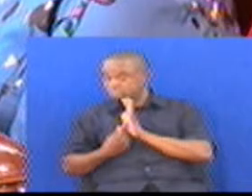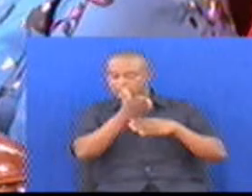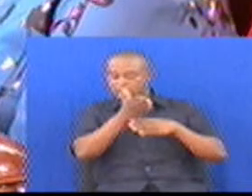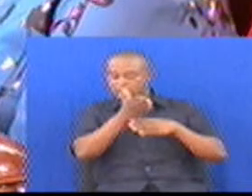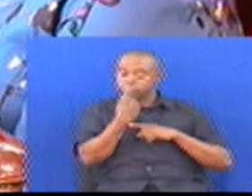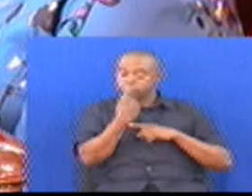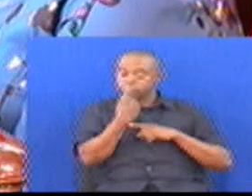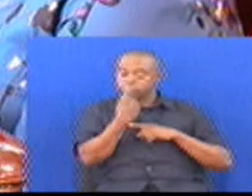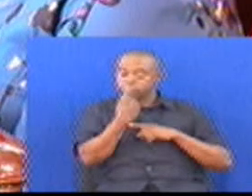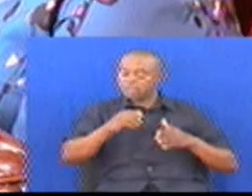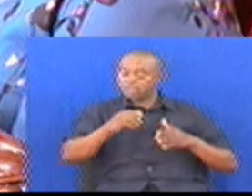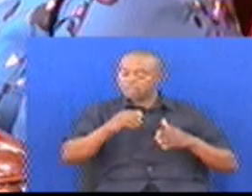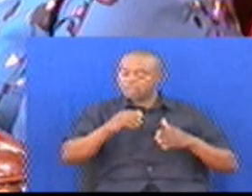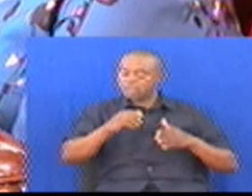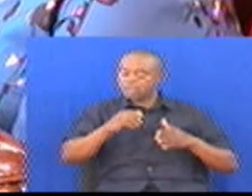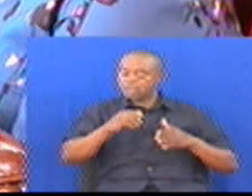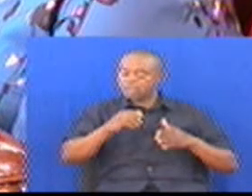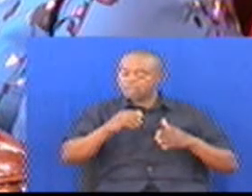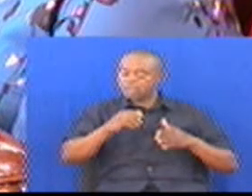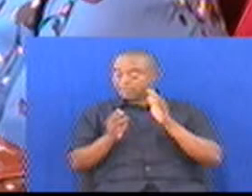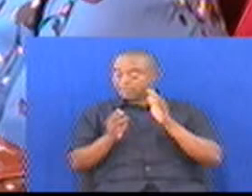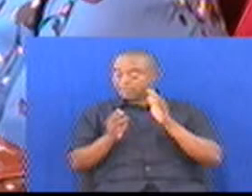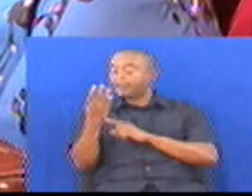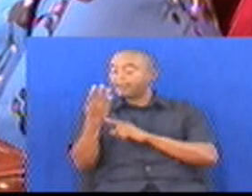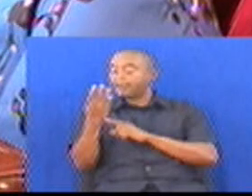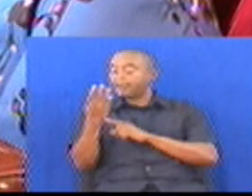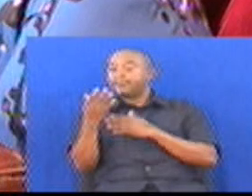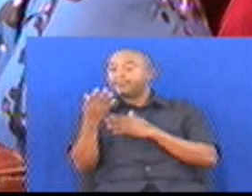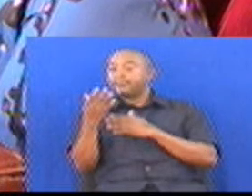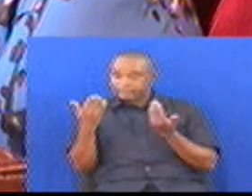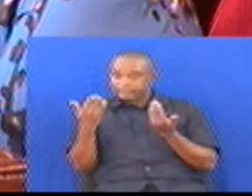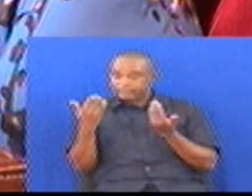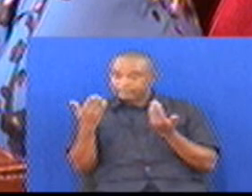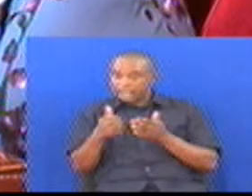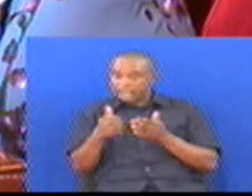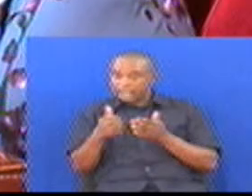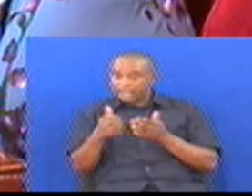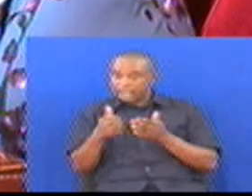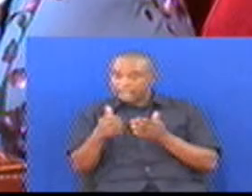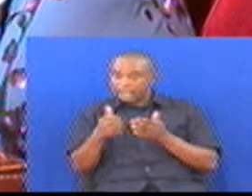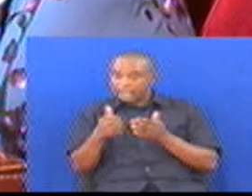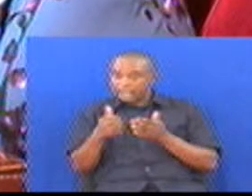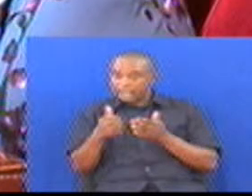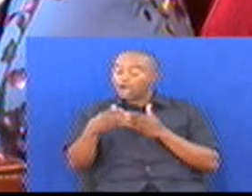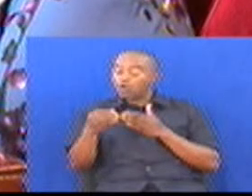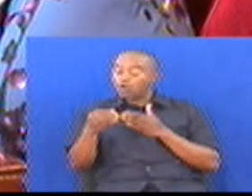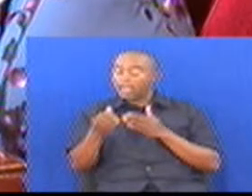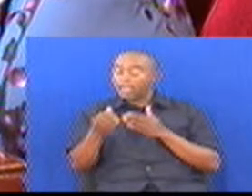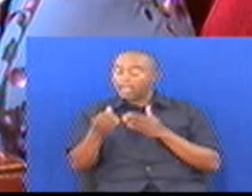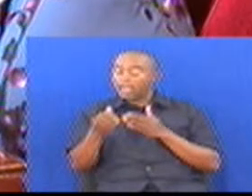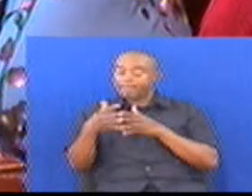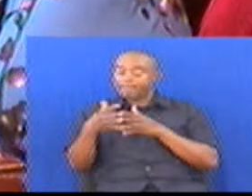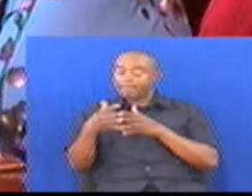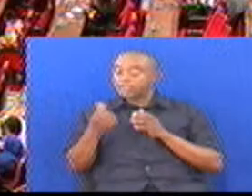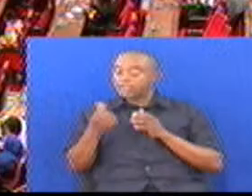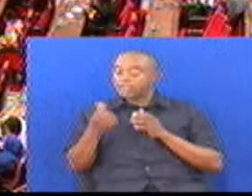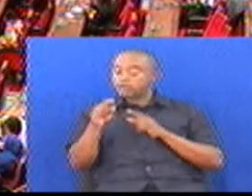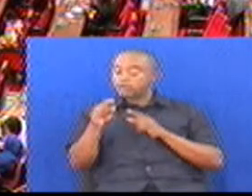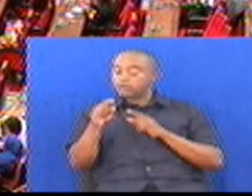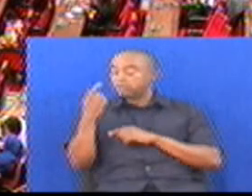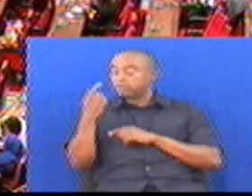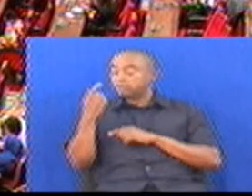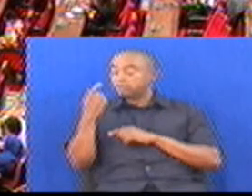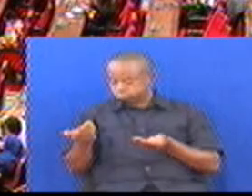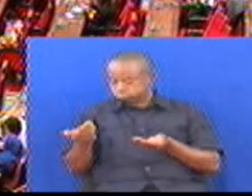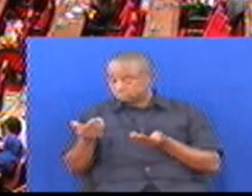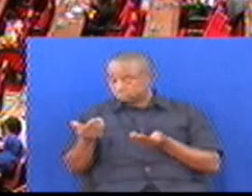Barrick hisa 84% ya fidia ya dola za Marekani milioni 100 sawa na shilingi